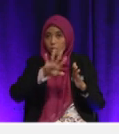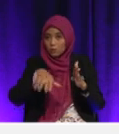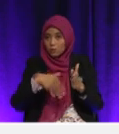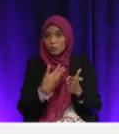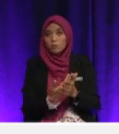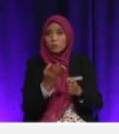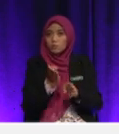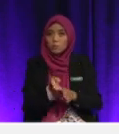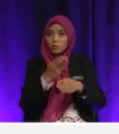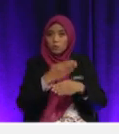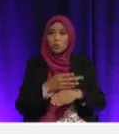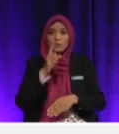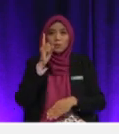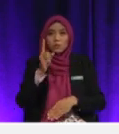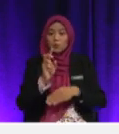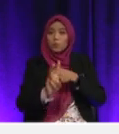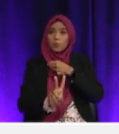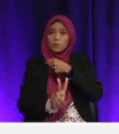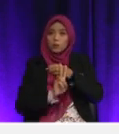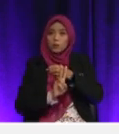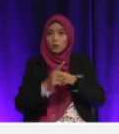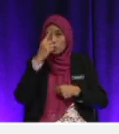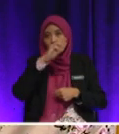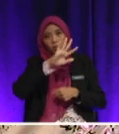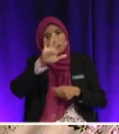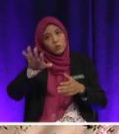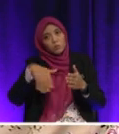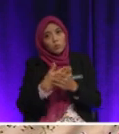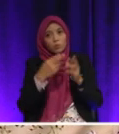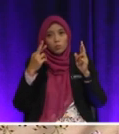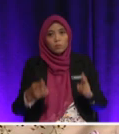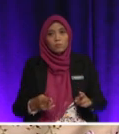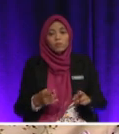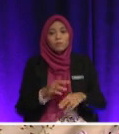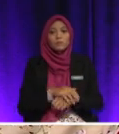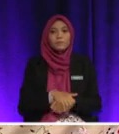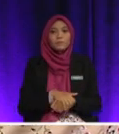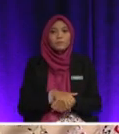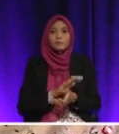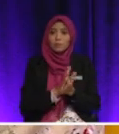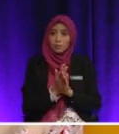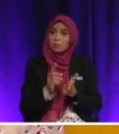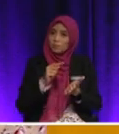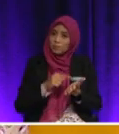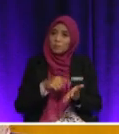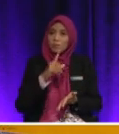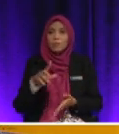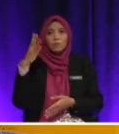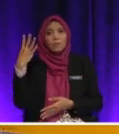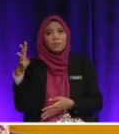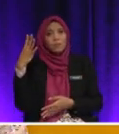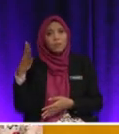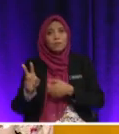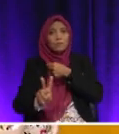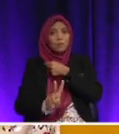satu Pati untuk semua rakyat di Tanah Melayu Oke jadi inilah Dia 14